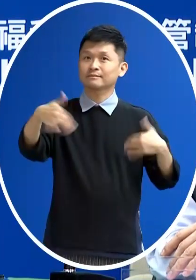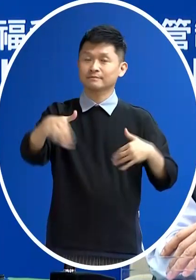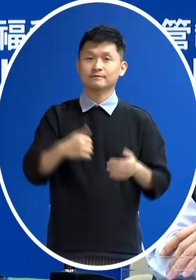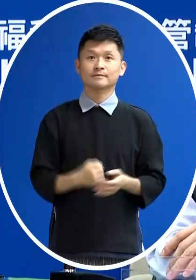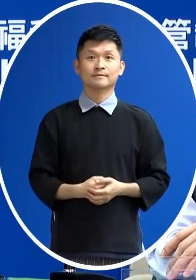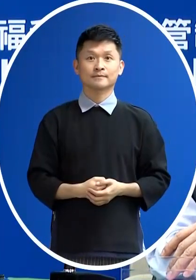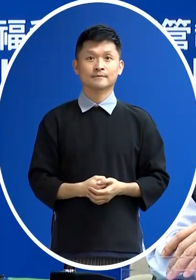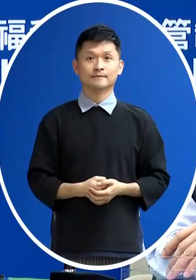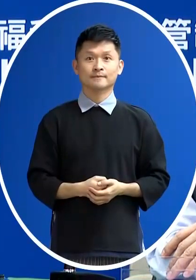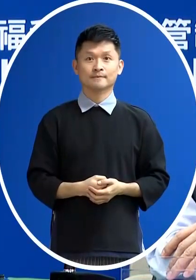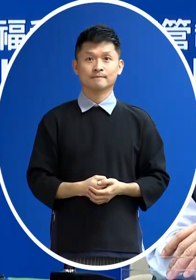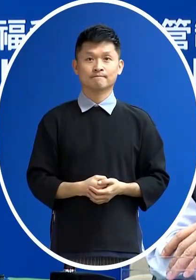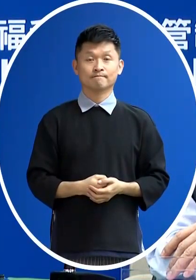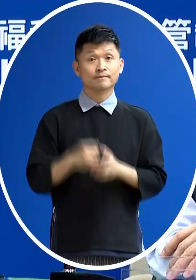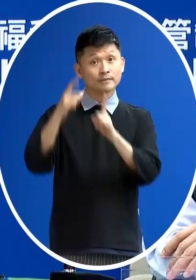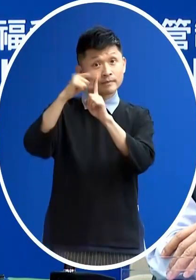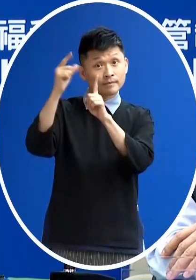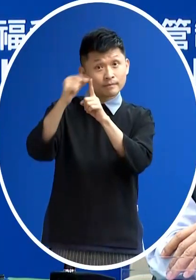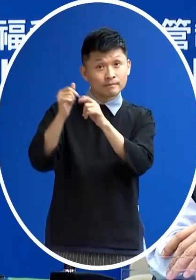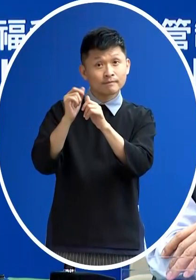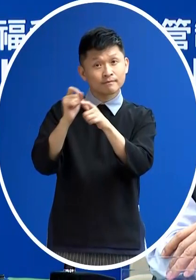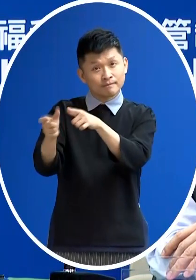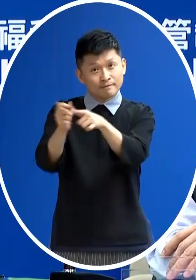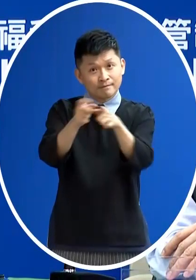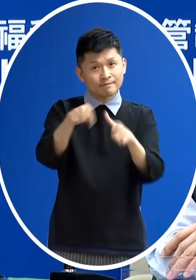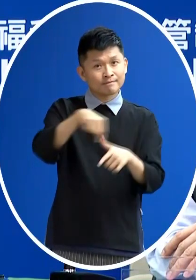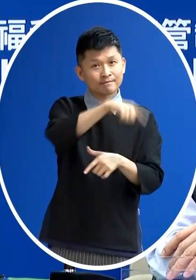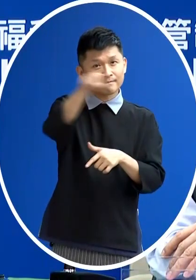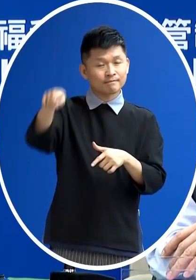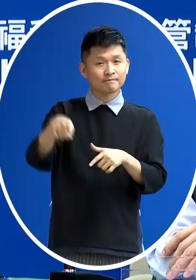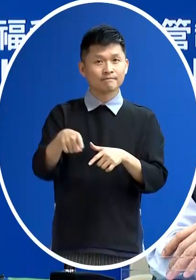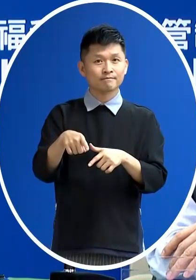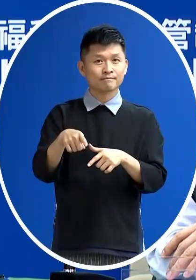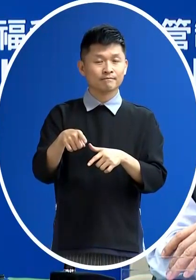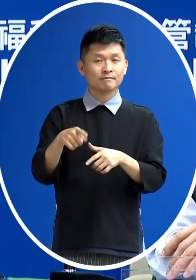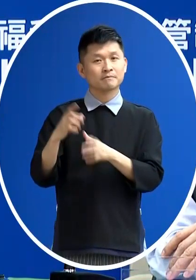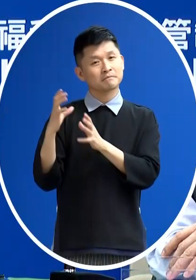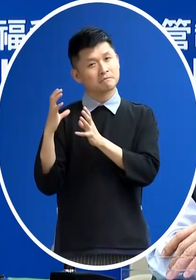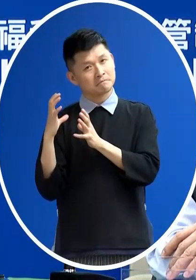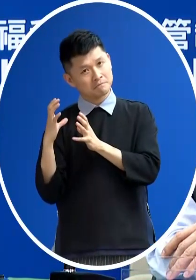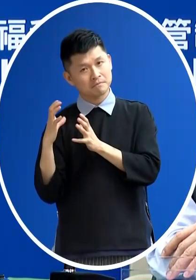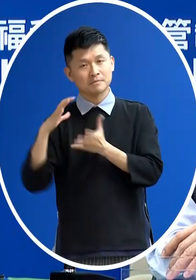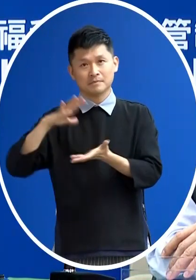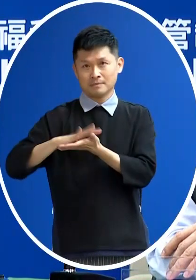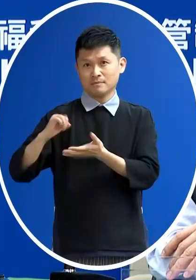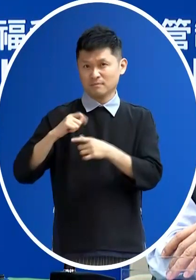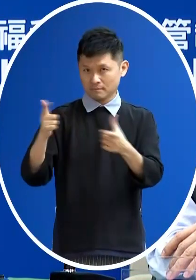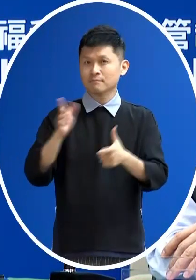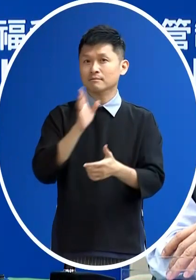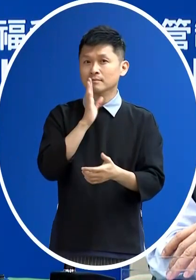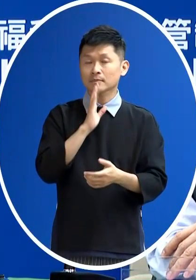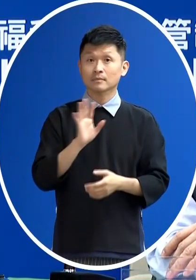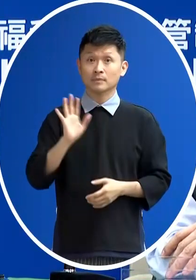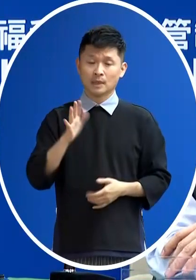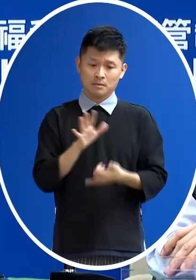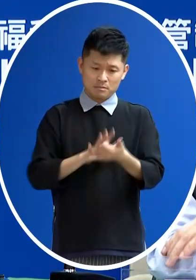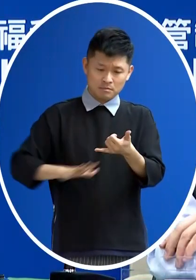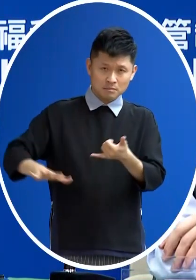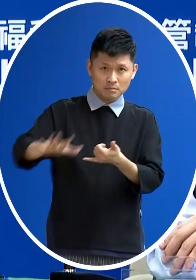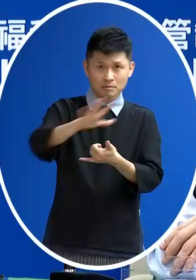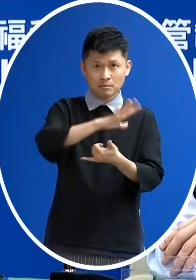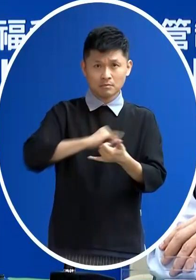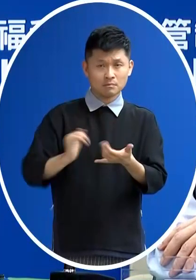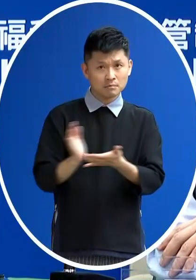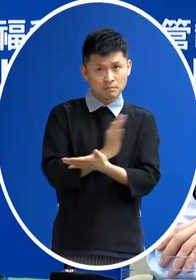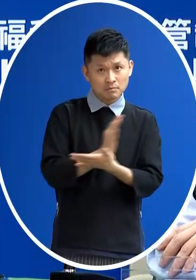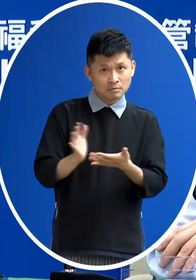道，对一些相关的旅游的业者，确实压力很大。哦，但是以总体这而言，我们大概